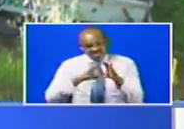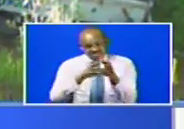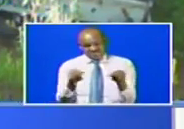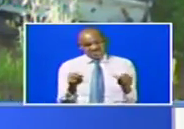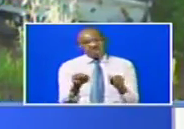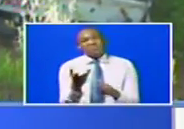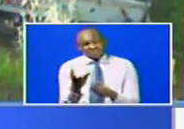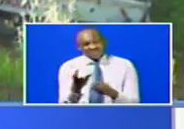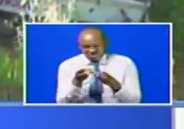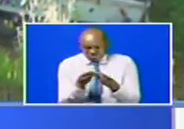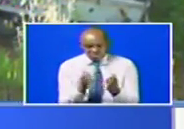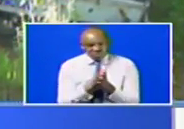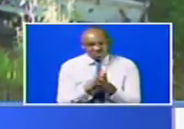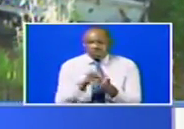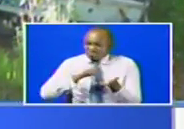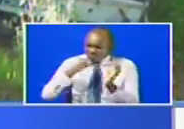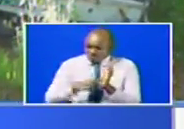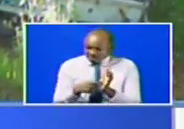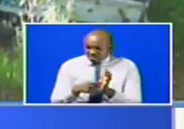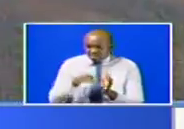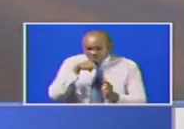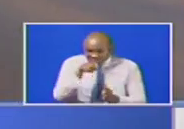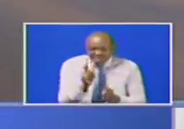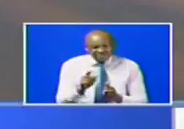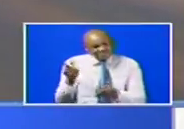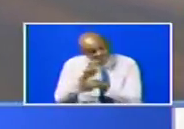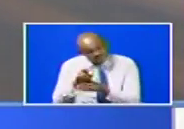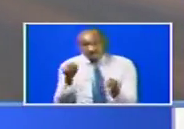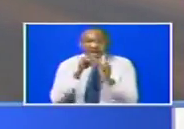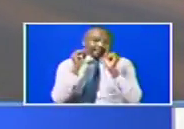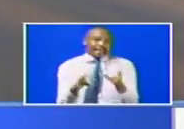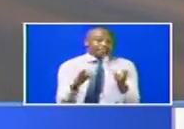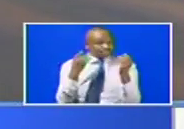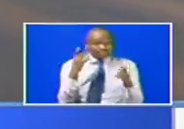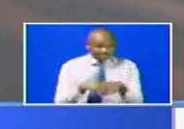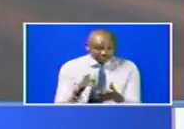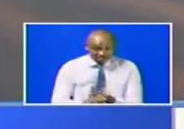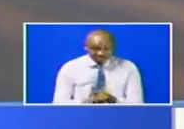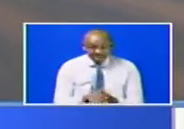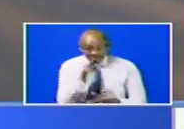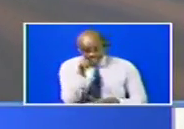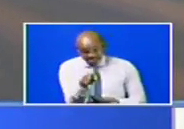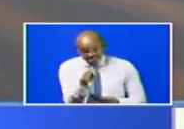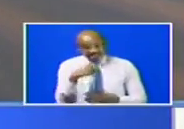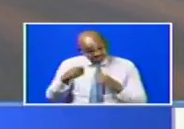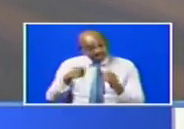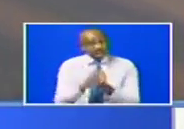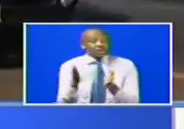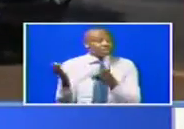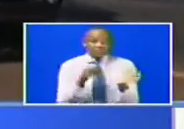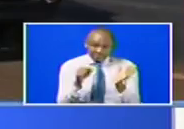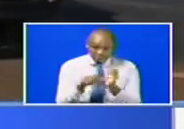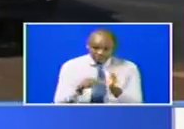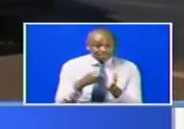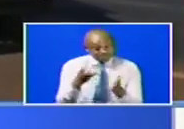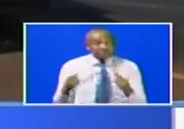linaisha. So unakuta if ufanyi inspection mara kwa mara, hii miguu itakulet down na unaweza